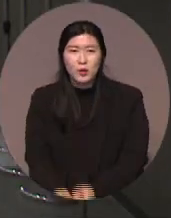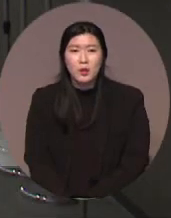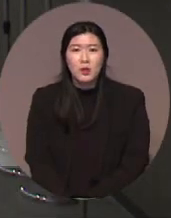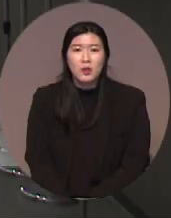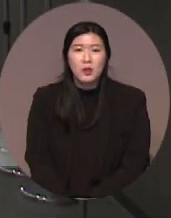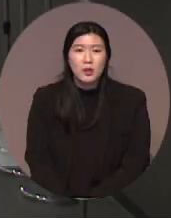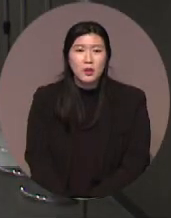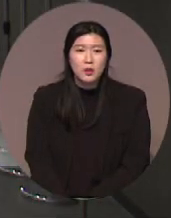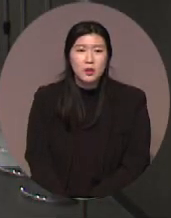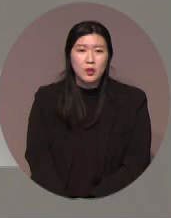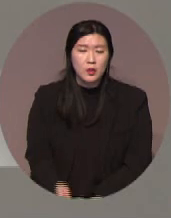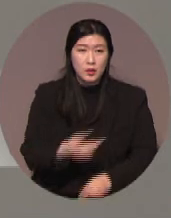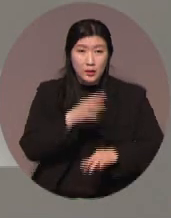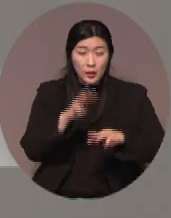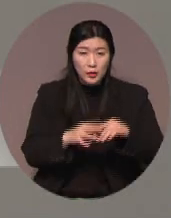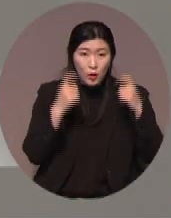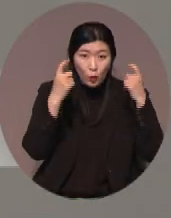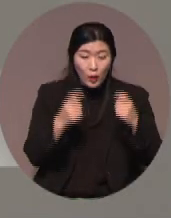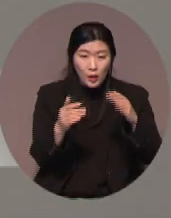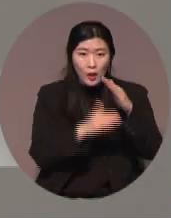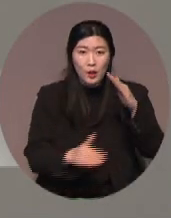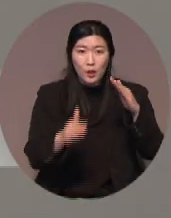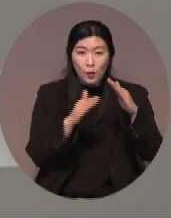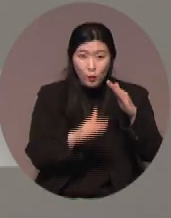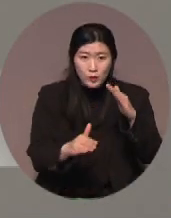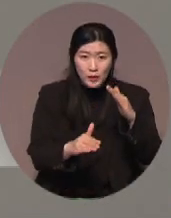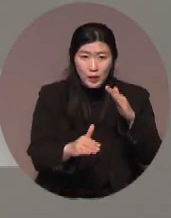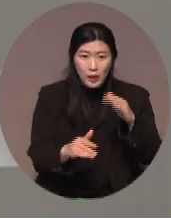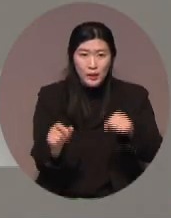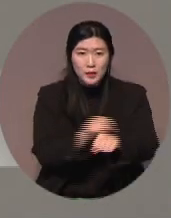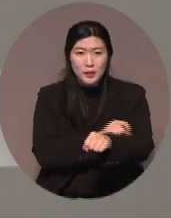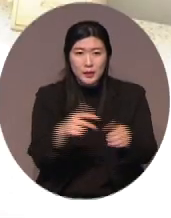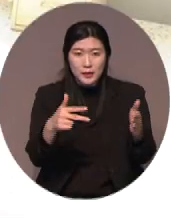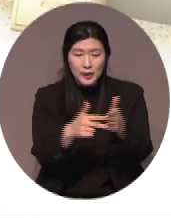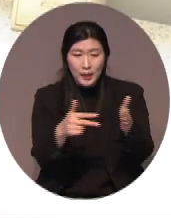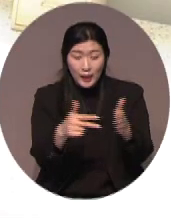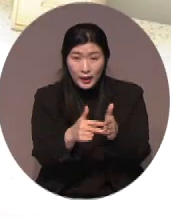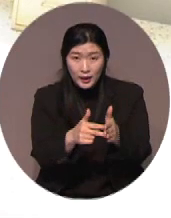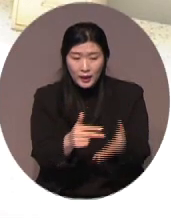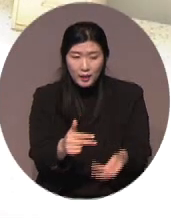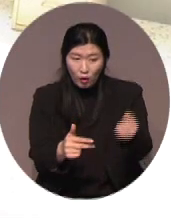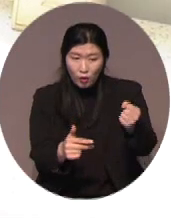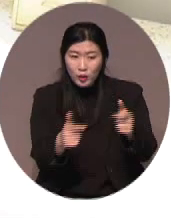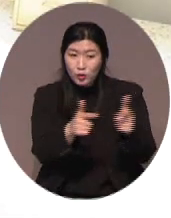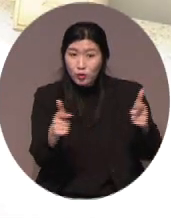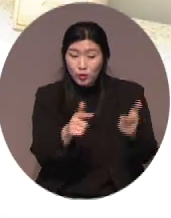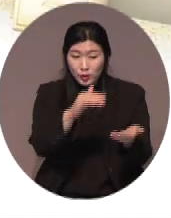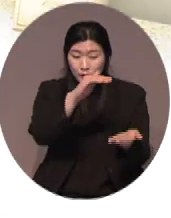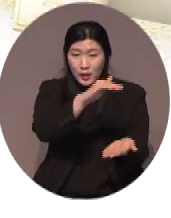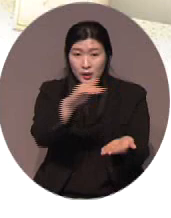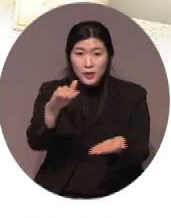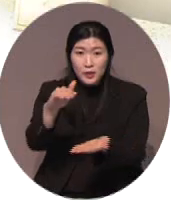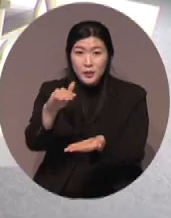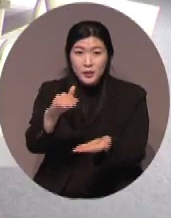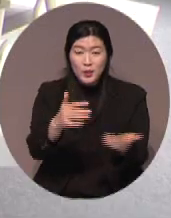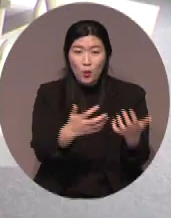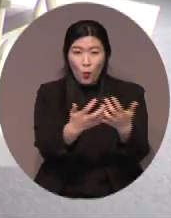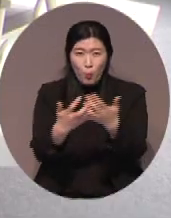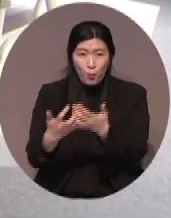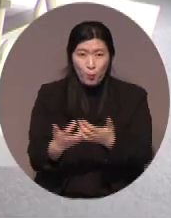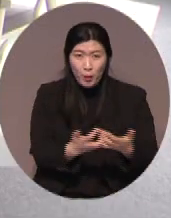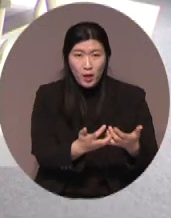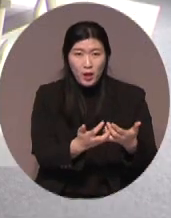대전 관광공사가 소유하고 특구 진흥재단이 관리하는 6개층은 스타트업 유치와 회의장 조성 등으로